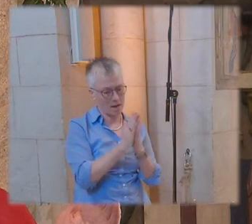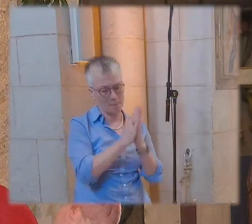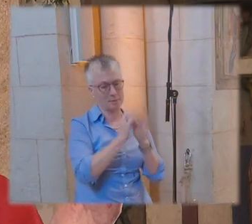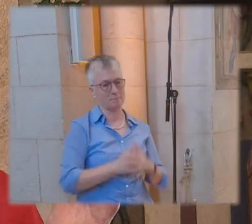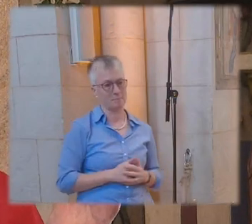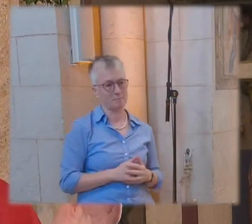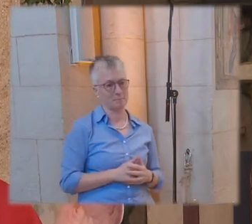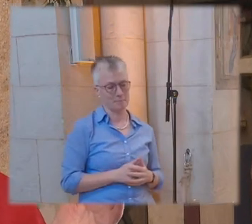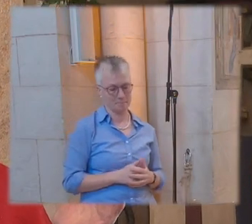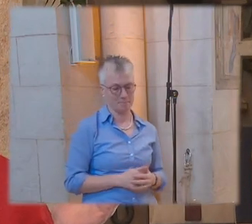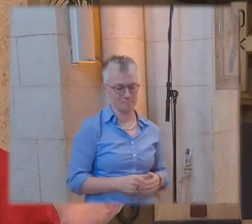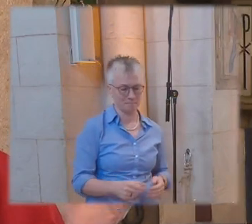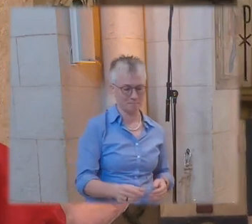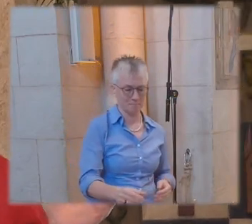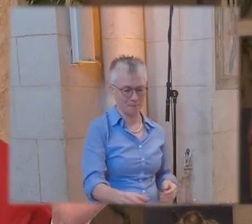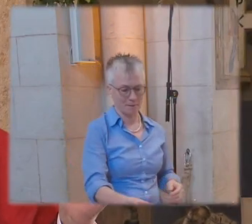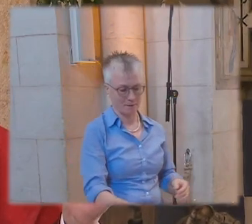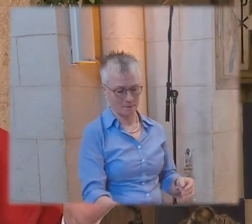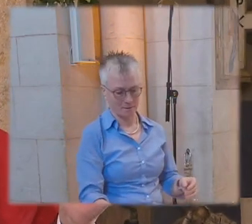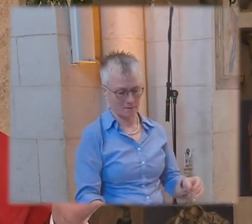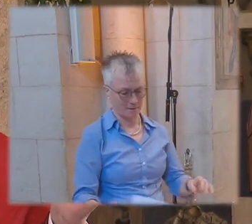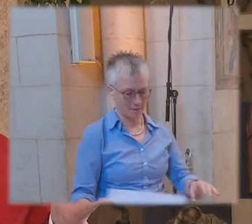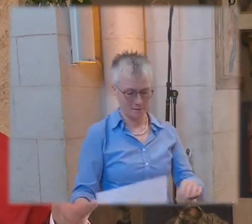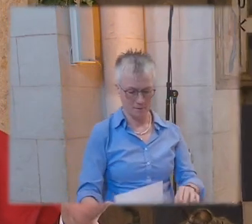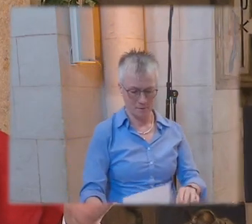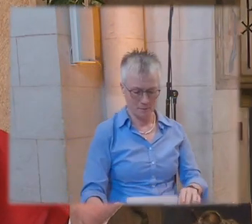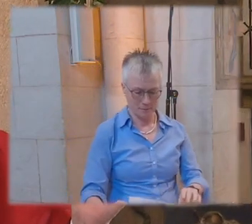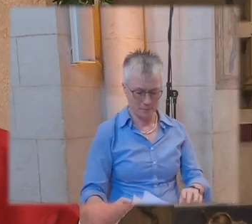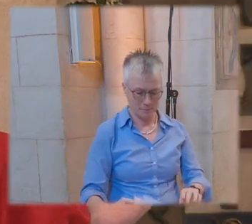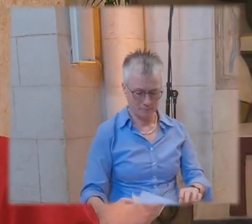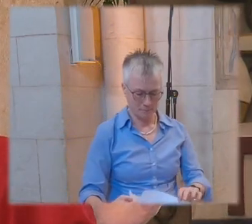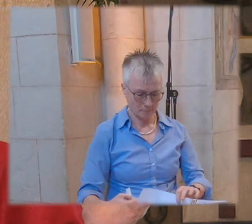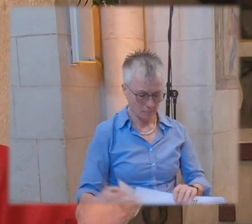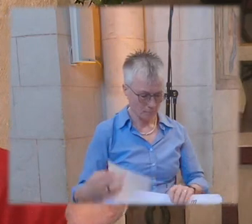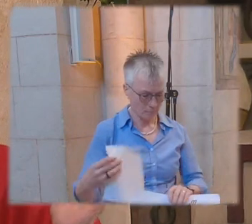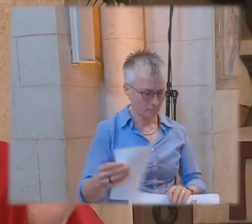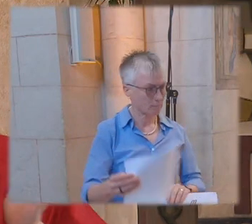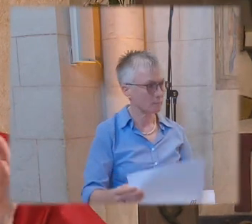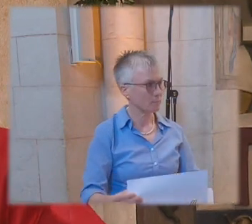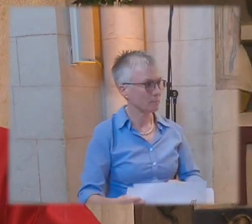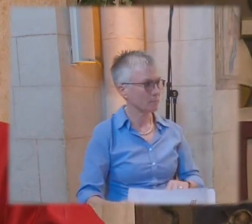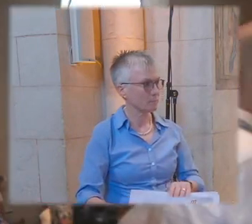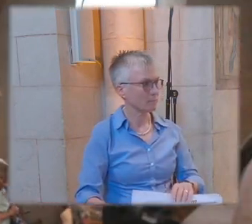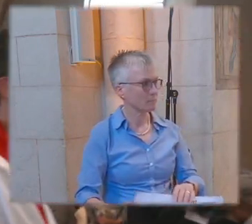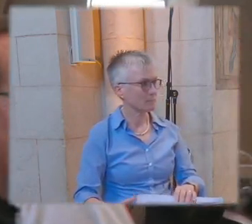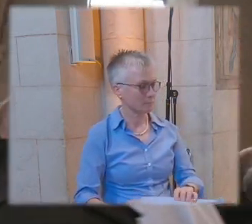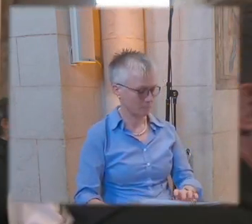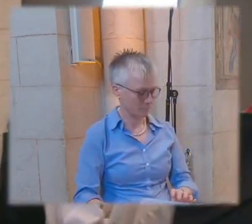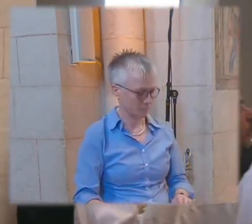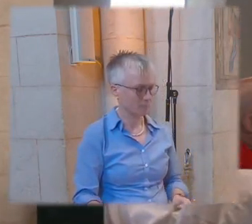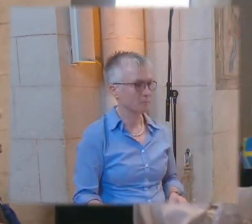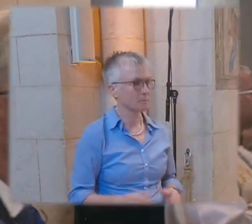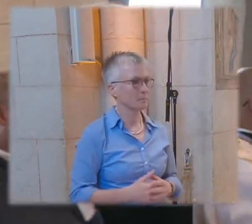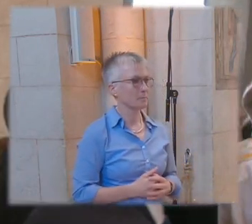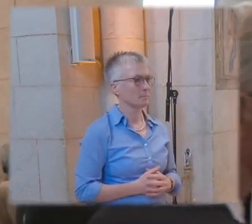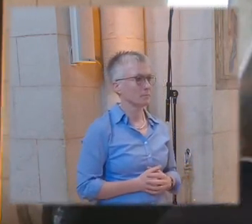er lebt mit dir in der Einheit des Heiligen Geistes, heute und in alle Ewigkeit. Amen.